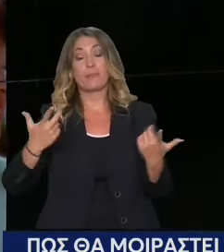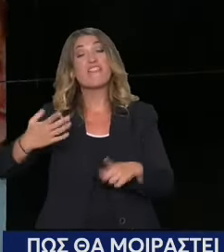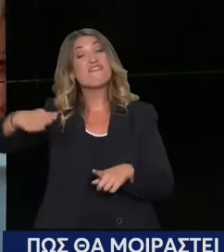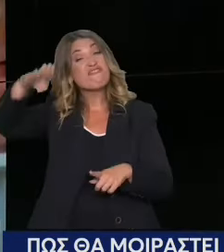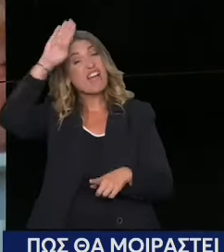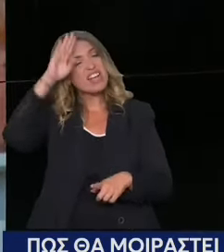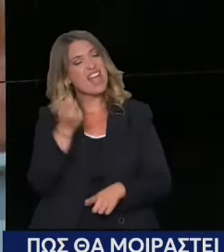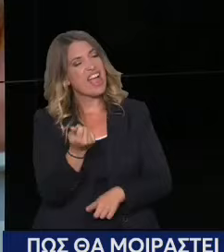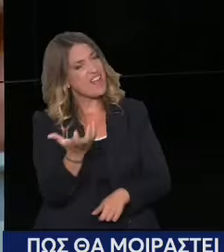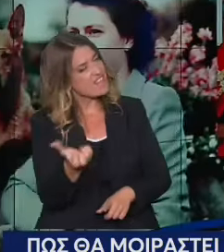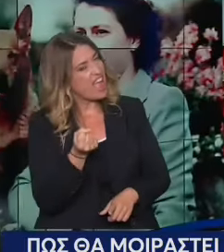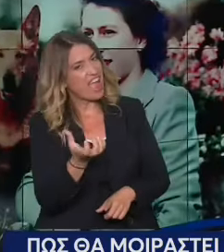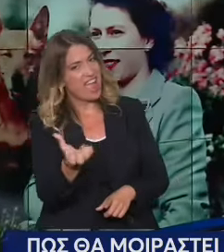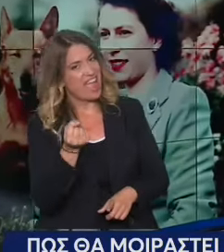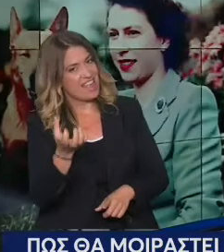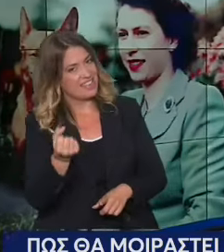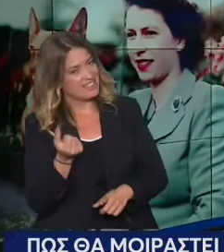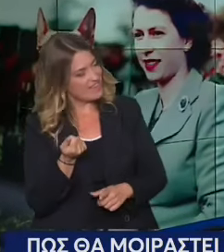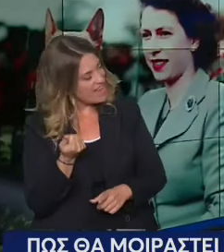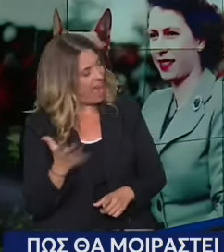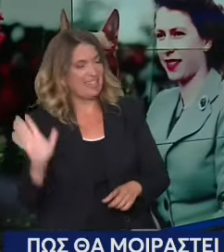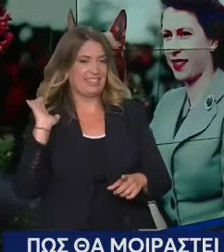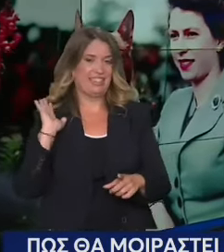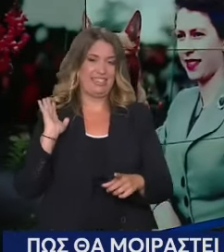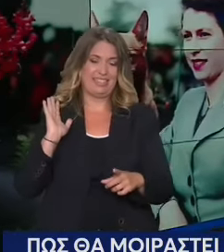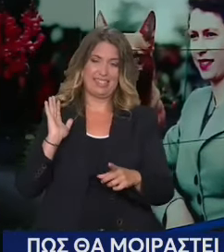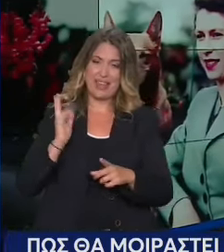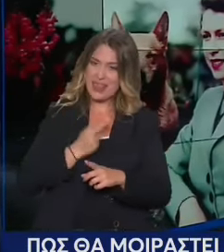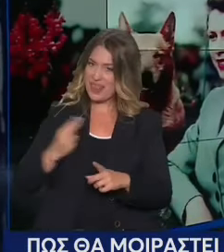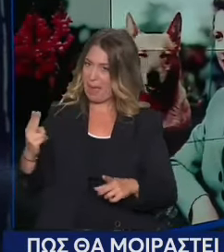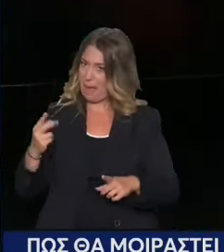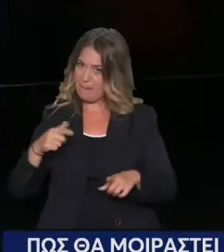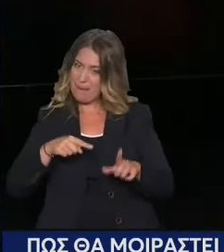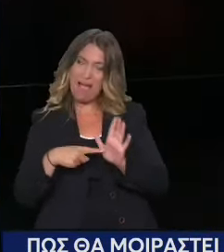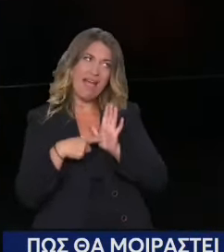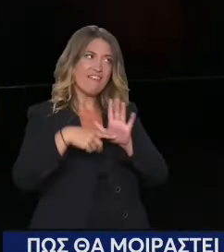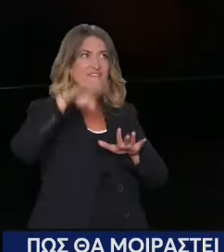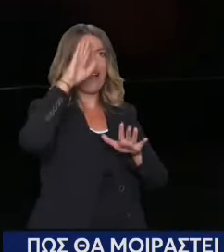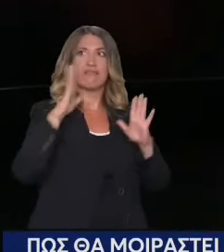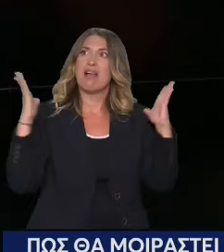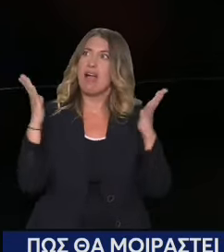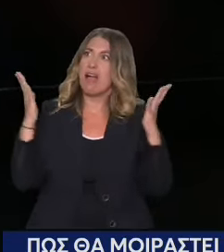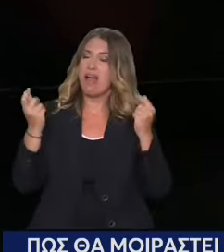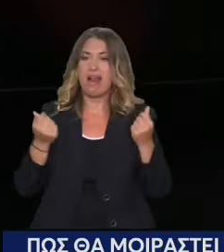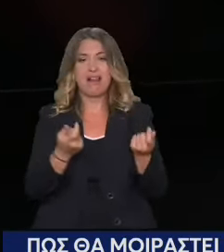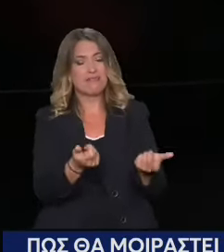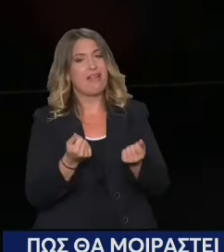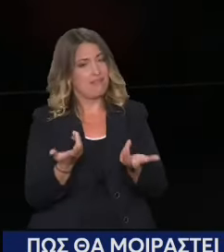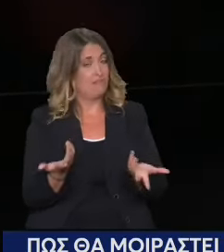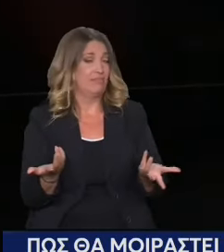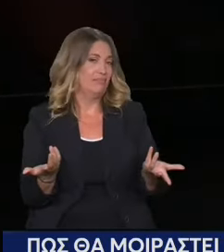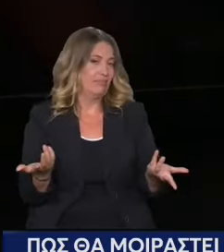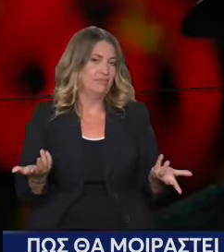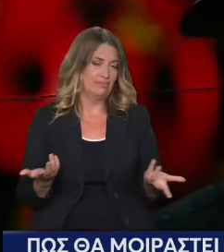λεφτά, εκτός όλων των άλλων που τα είδαμε αναλυτικά νωρίτερα και τα γεωστρατηγικά και το τι μπορεί να έρθει, η βασιλεία φέρνει χρήμα